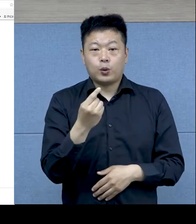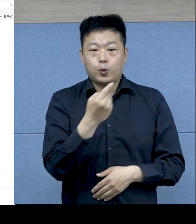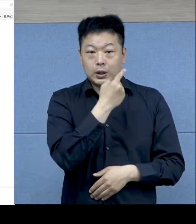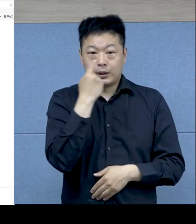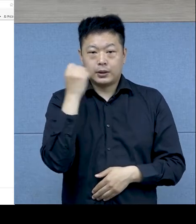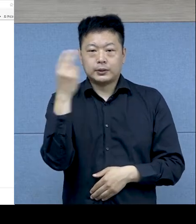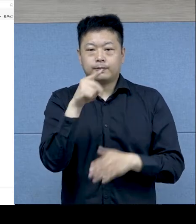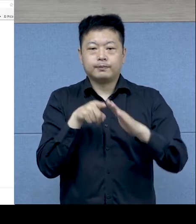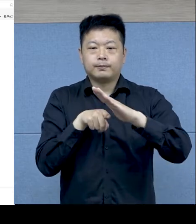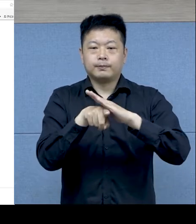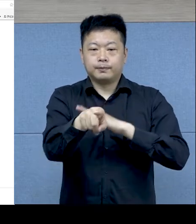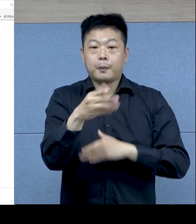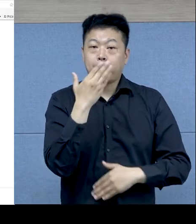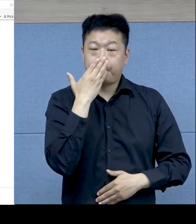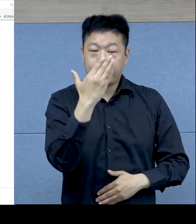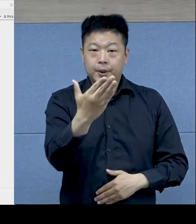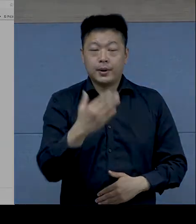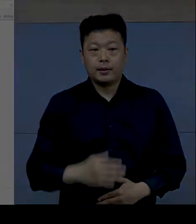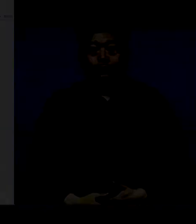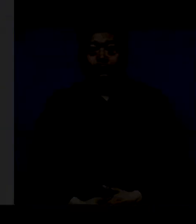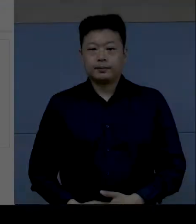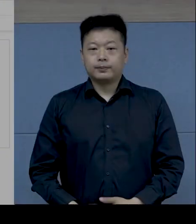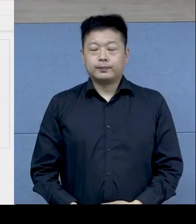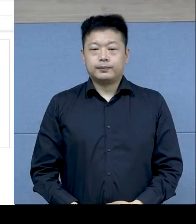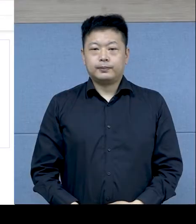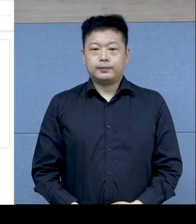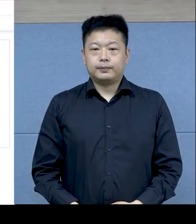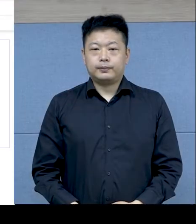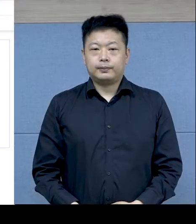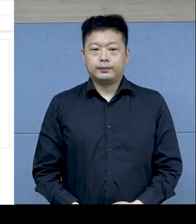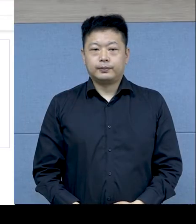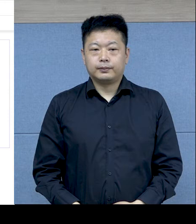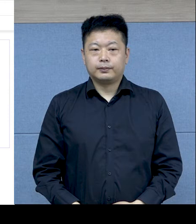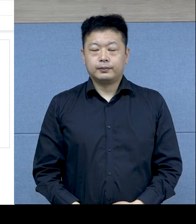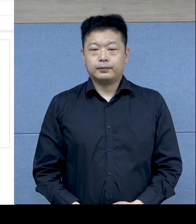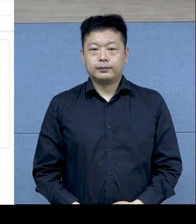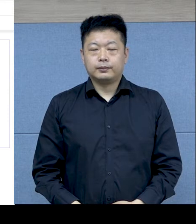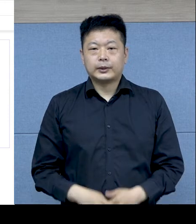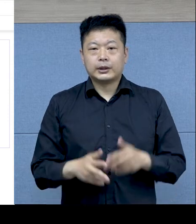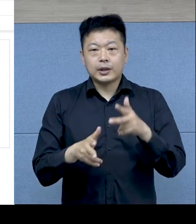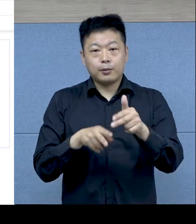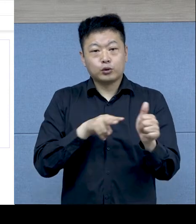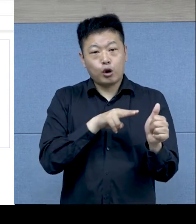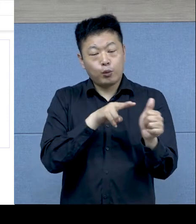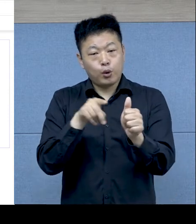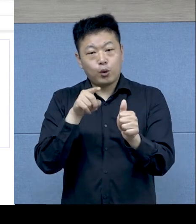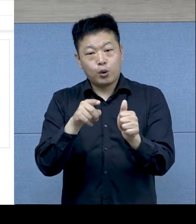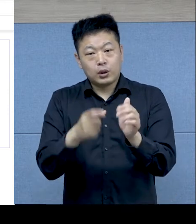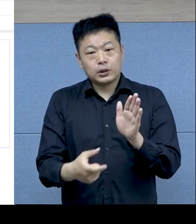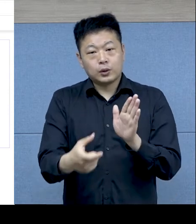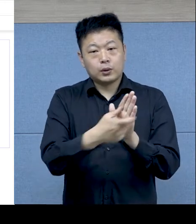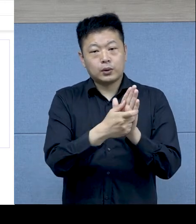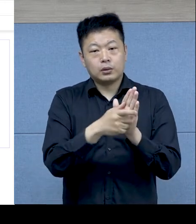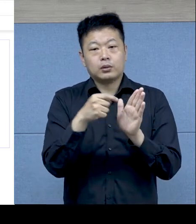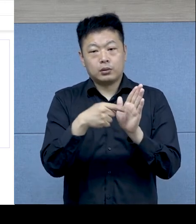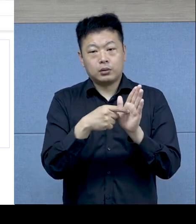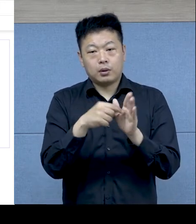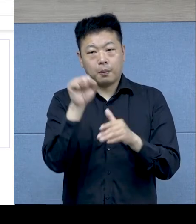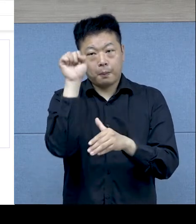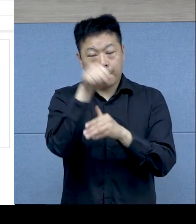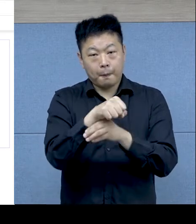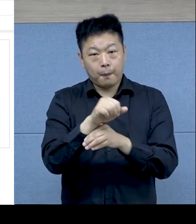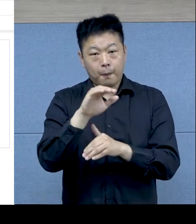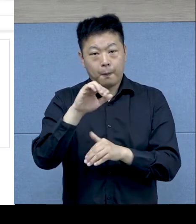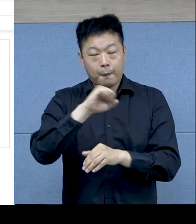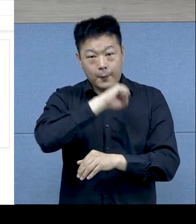아이디와 비밀번호로 로그인 하실 수 있습니다. 네. 사업 정보를 이제 등록한 것이 승인이